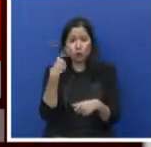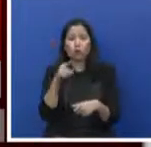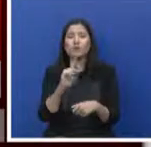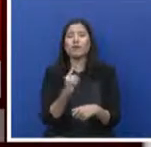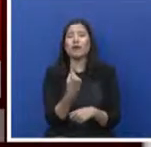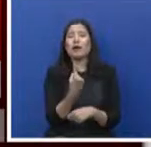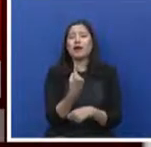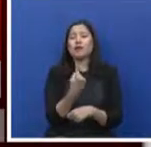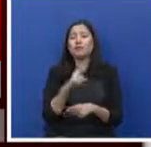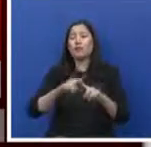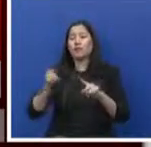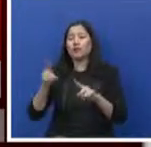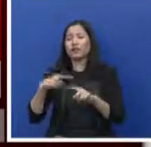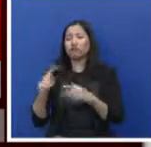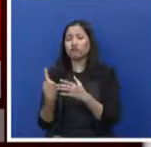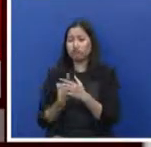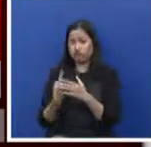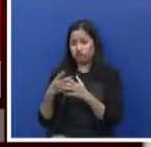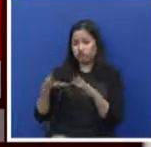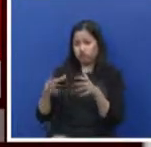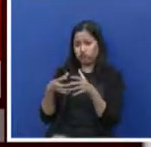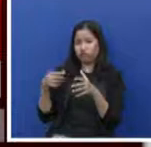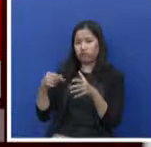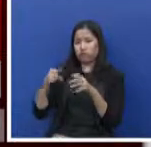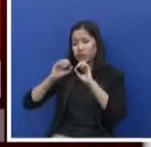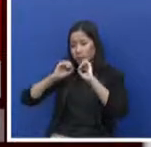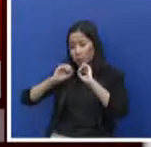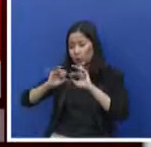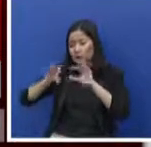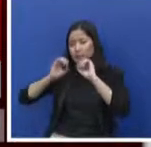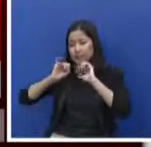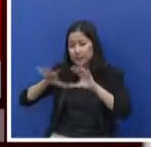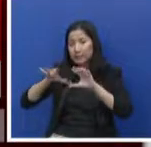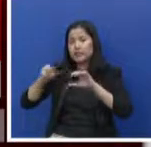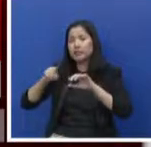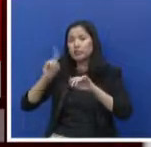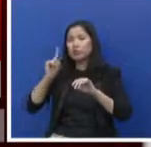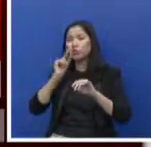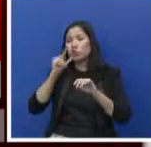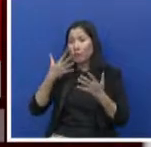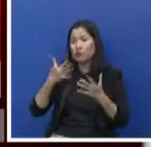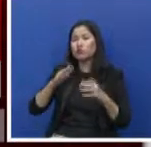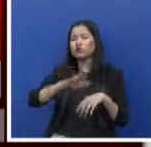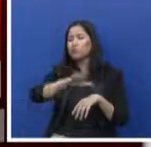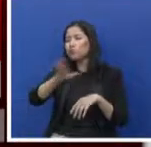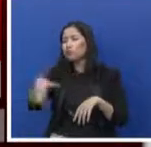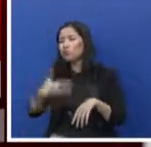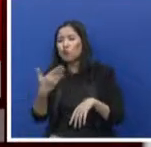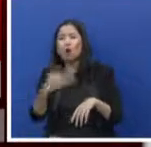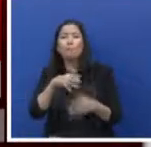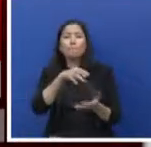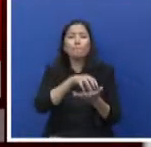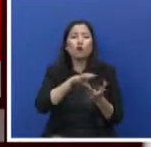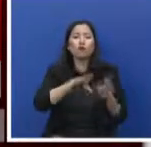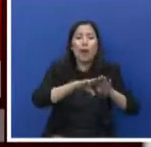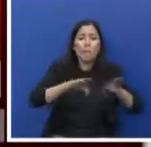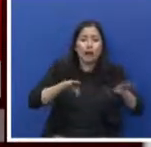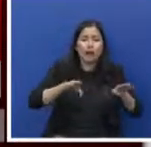Kemudian internally kami juga selalu melakukan sosialisasi untuk memastikan bahwa seluruh posko aman